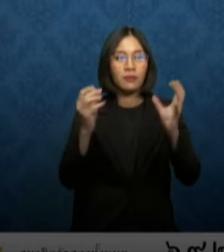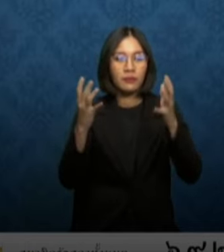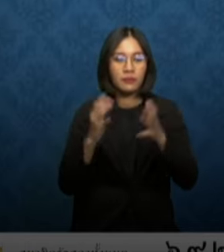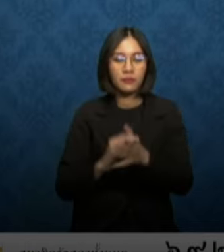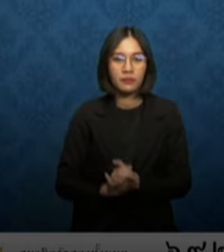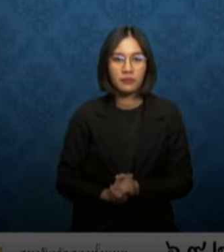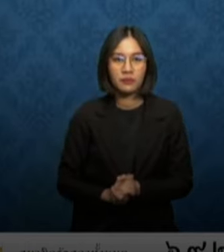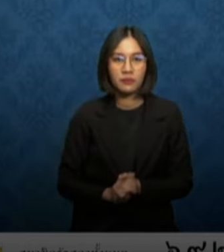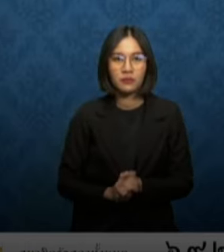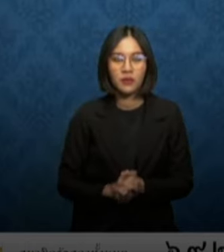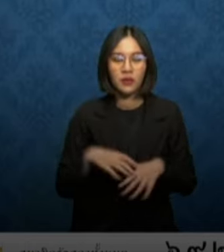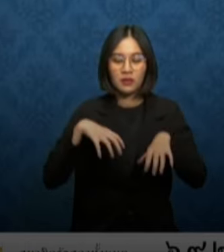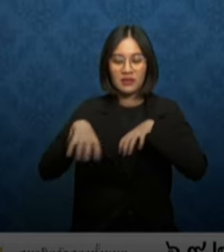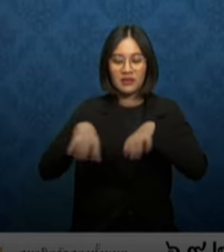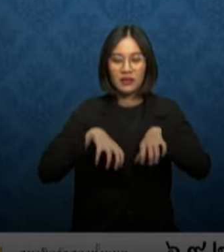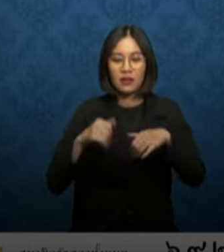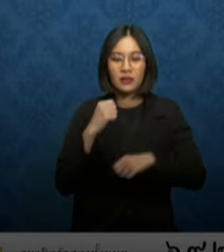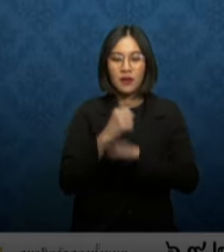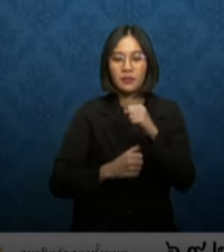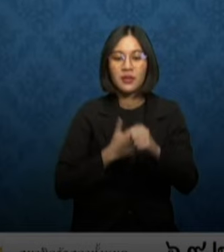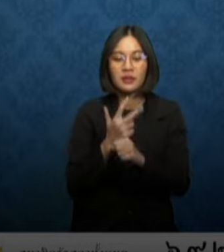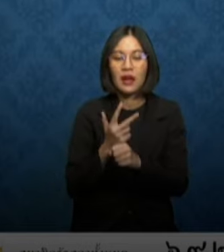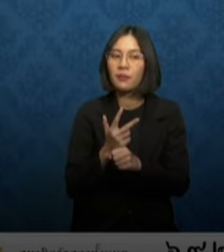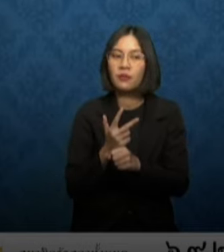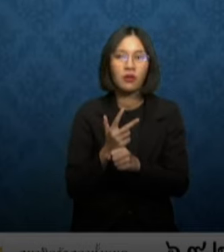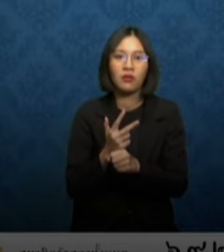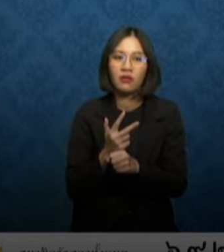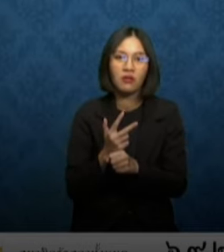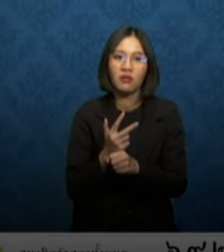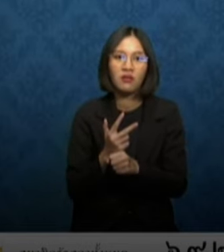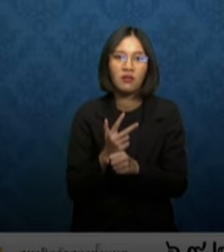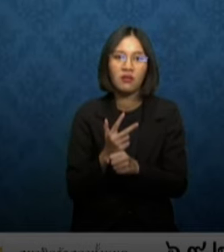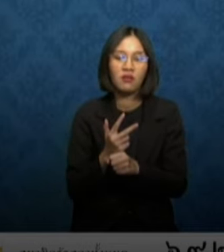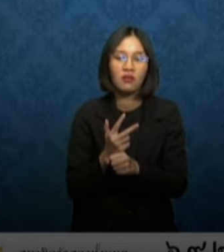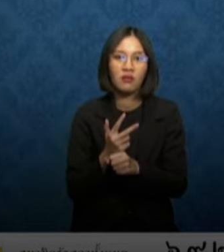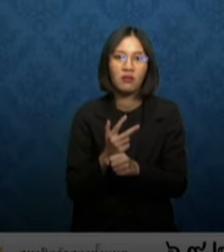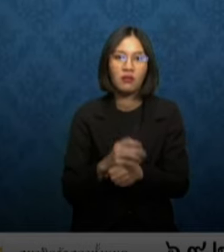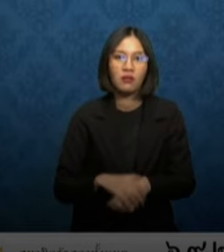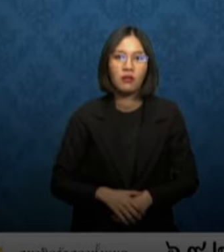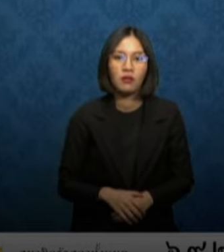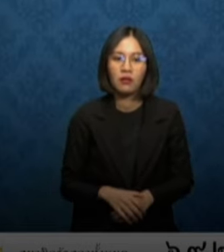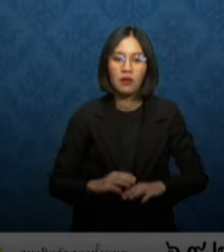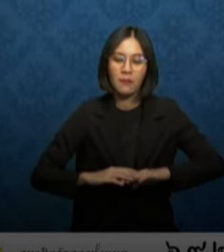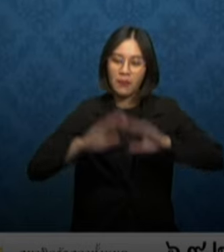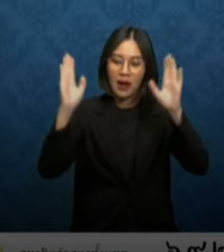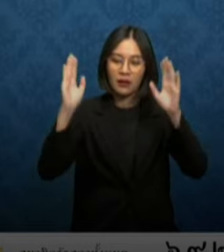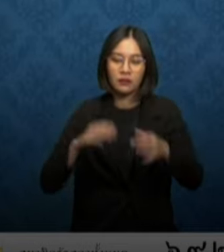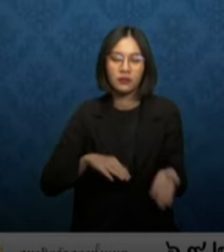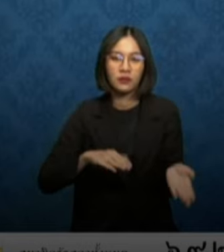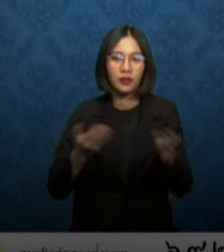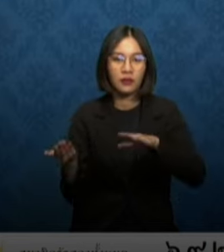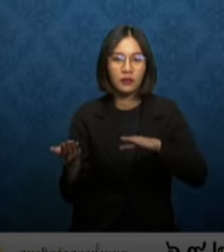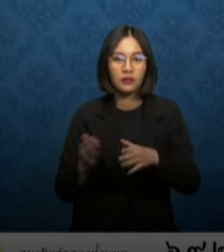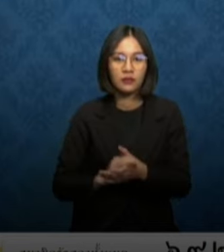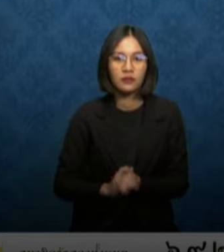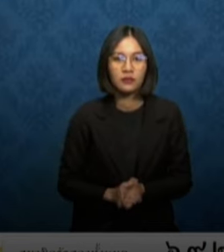ประธานบริหารแบบนี้ 3ปีผมบอกได้เลยว่าครับไม่มีเจ๊าครับมีแต่เจ๊งกับ